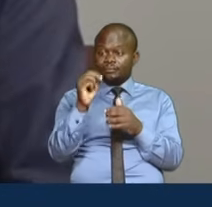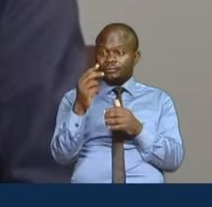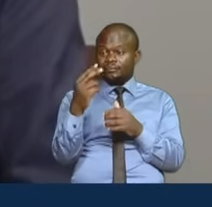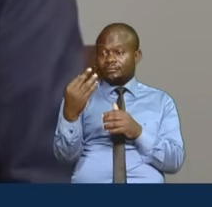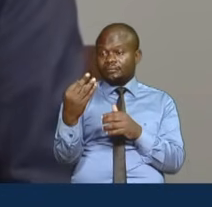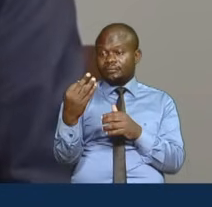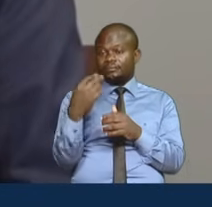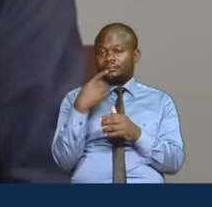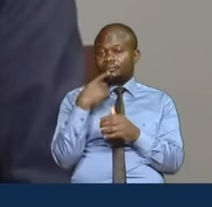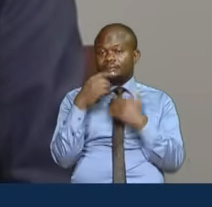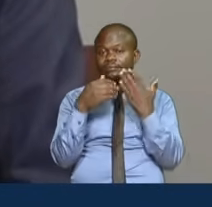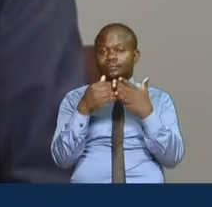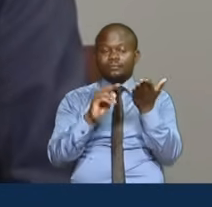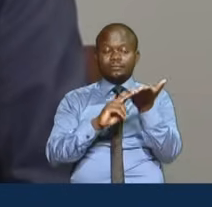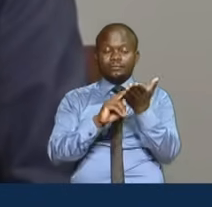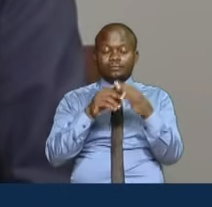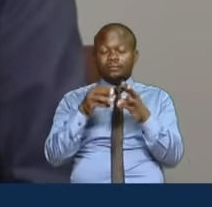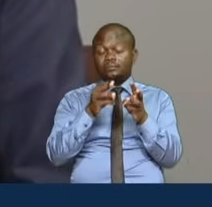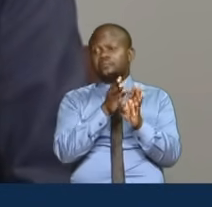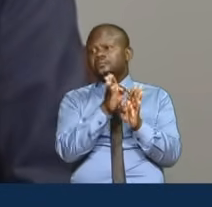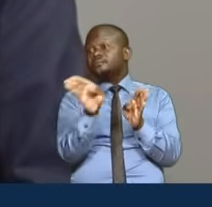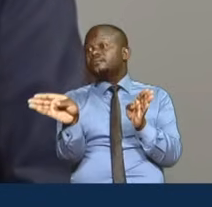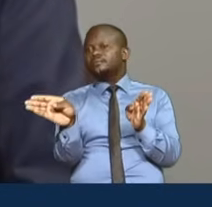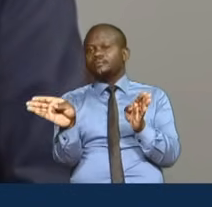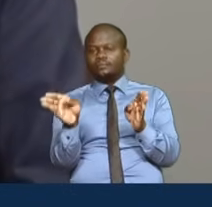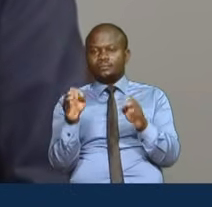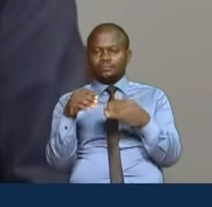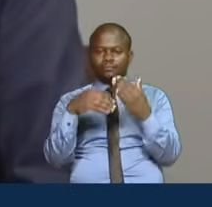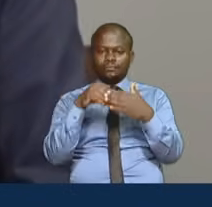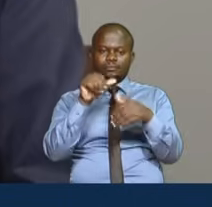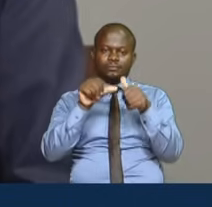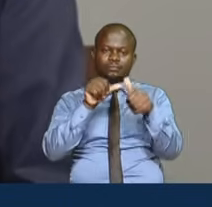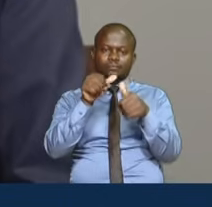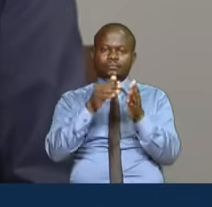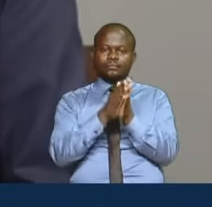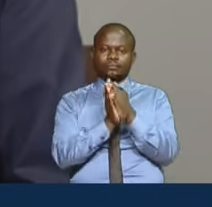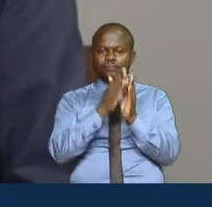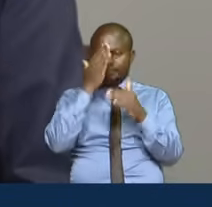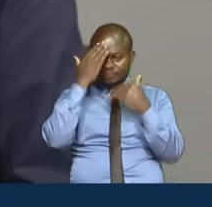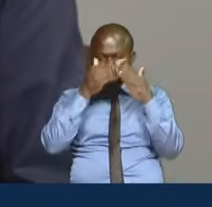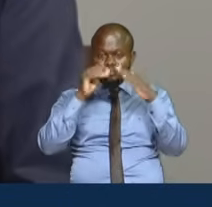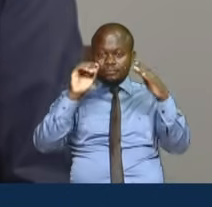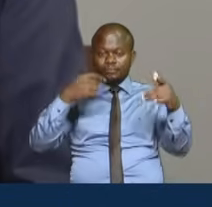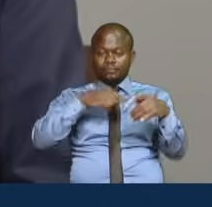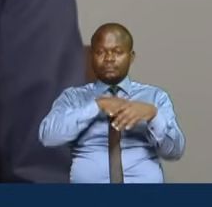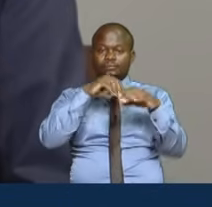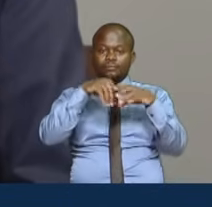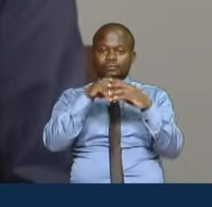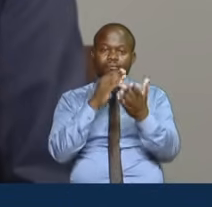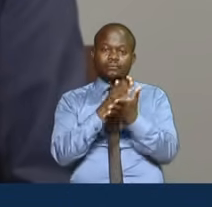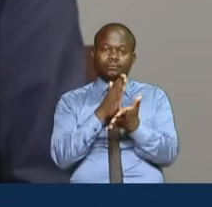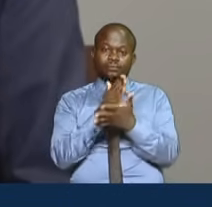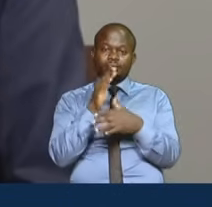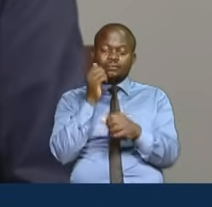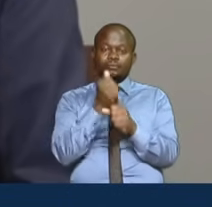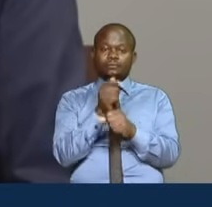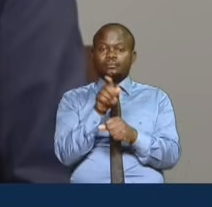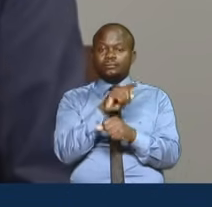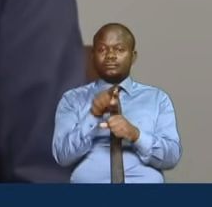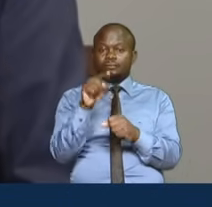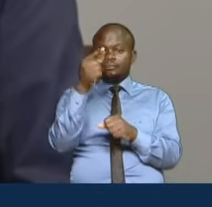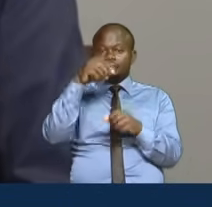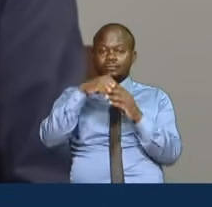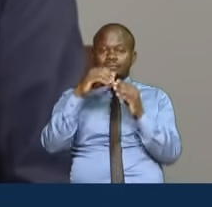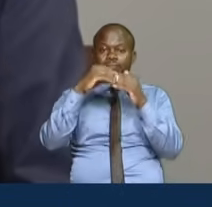M23 bayikoresha mu kuyobya uburari kuri ayo mateka. Kuko Kongo mu by'ukuri yakoze kosa rimwe mu buyobozi